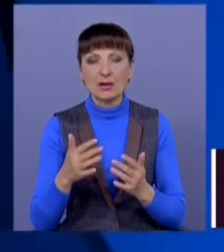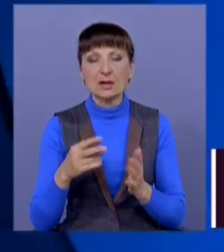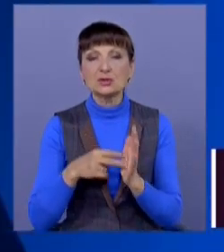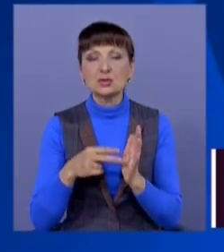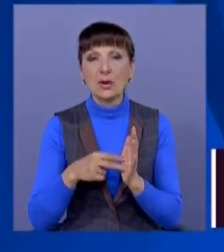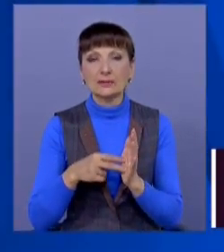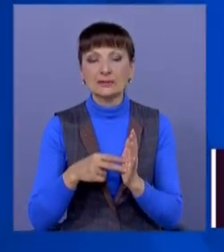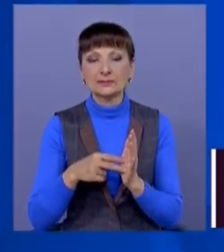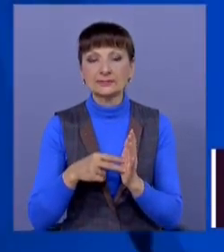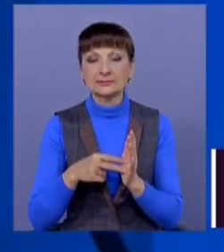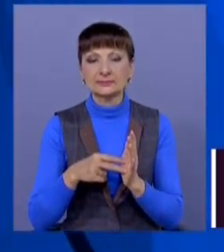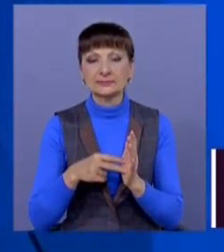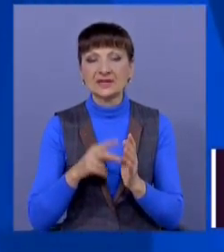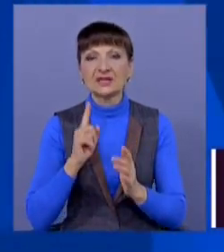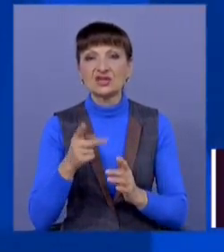цену?